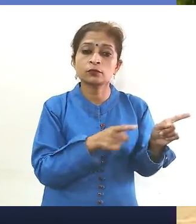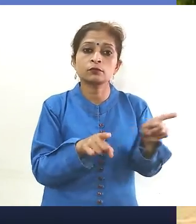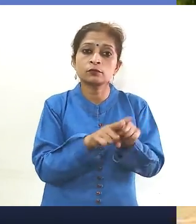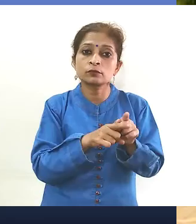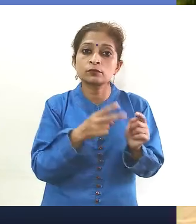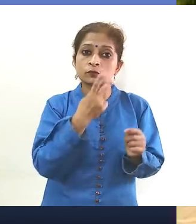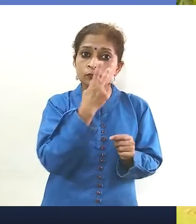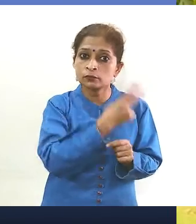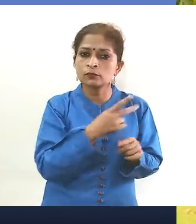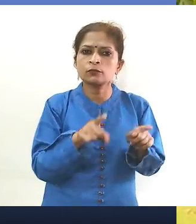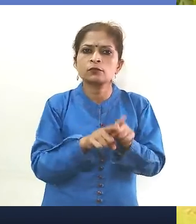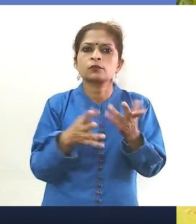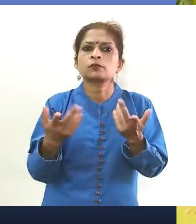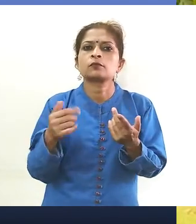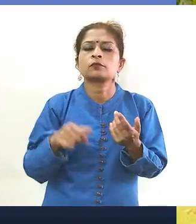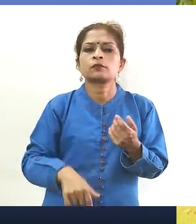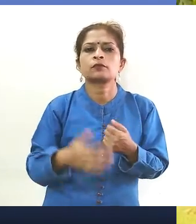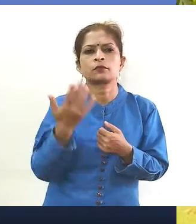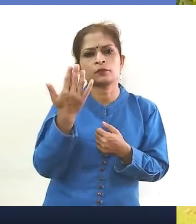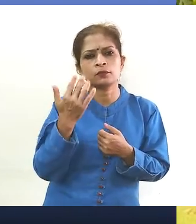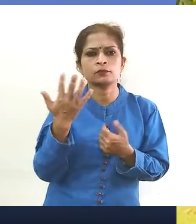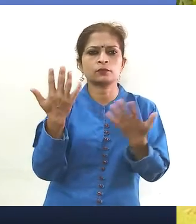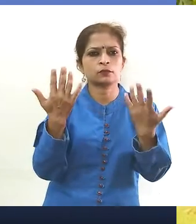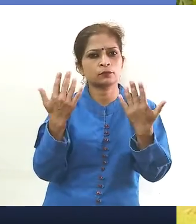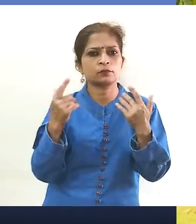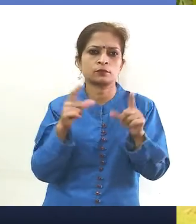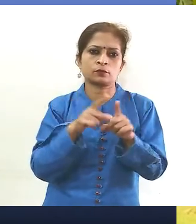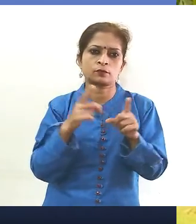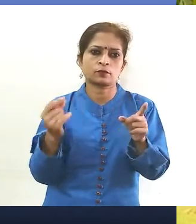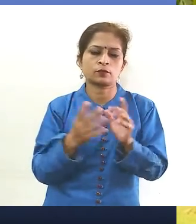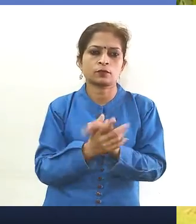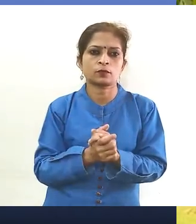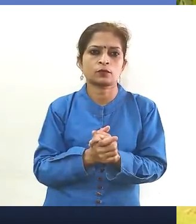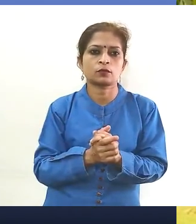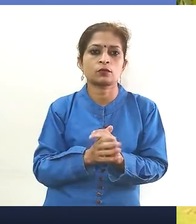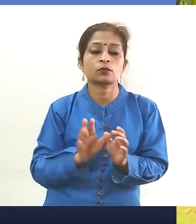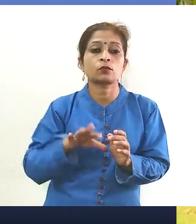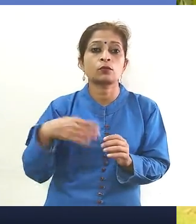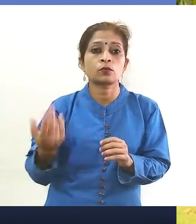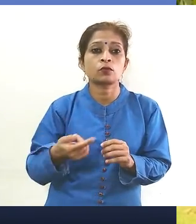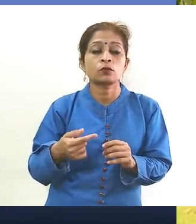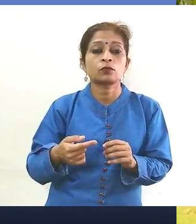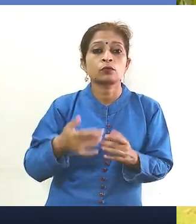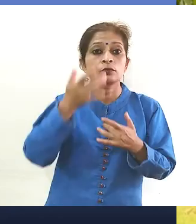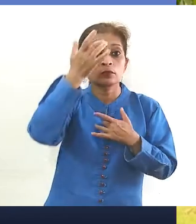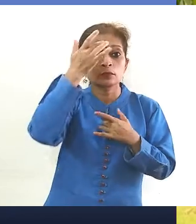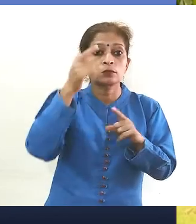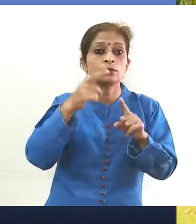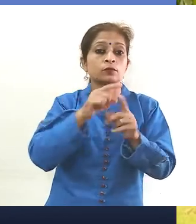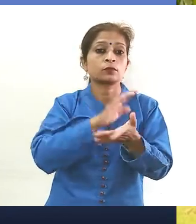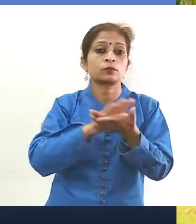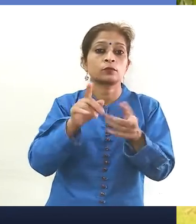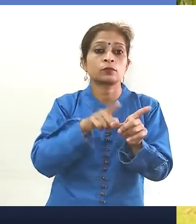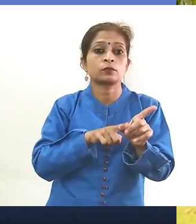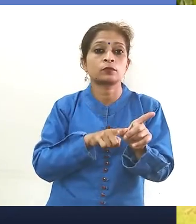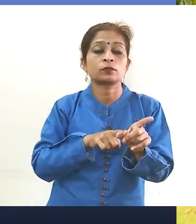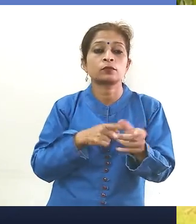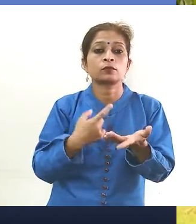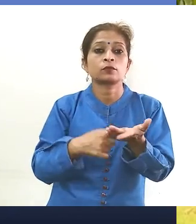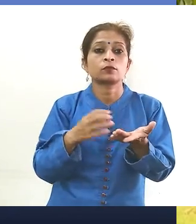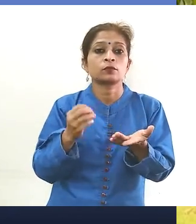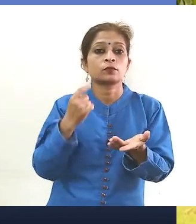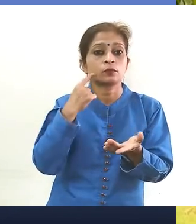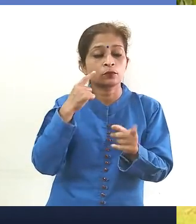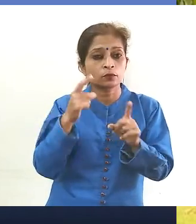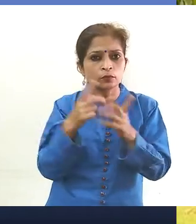तो कपालभाति 5 से 10 मिनट अवश्य करें। फिर उज्जाई गले और थायराइड के लिए बहुत अच्छा है, और यदि कोरोना